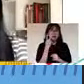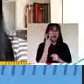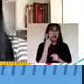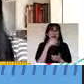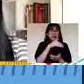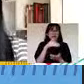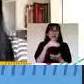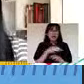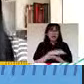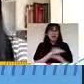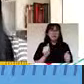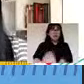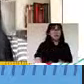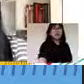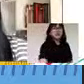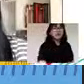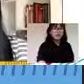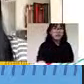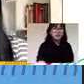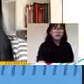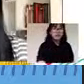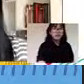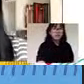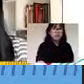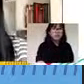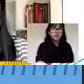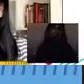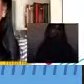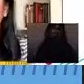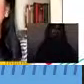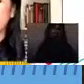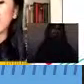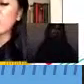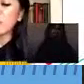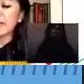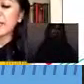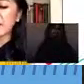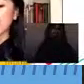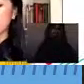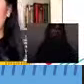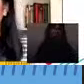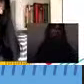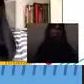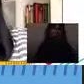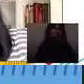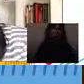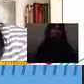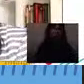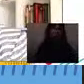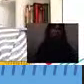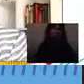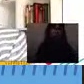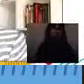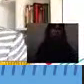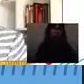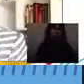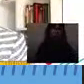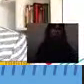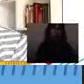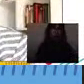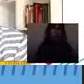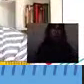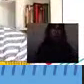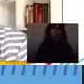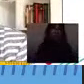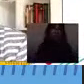Ini harus dijaga, karena jika tidak dapat terjadi penyalahgunaan data pribadi. Kemudian di media sosial sudah jelas, ketika